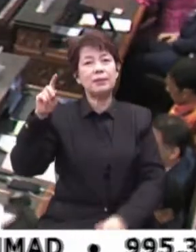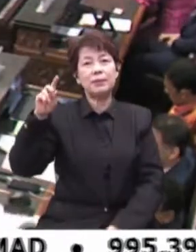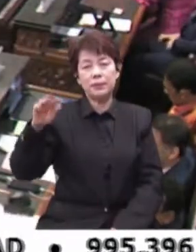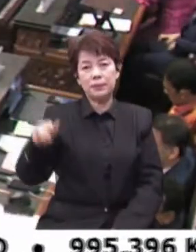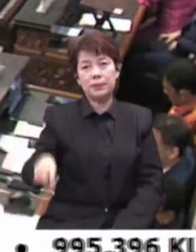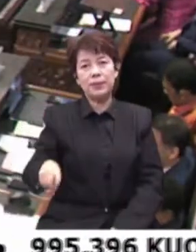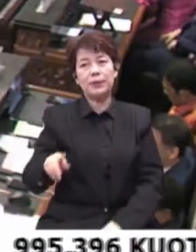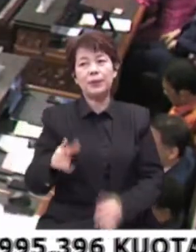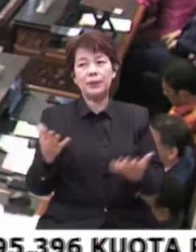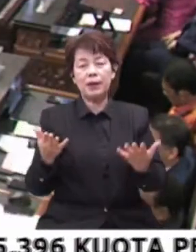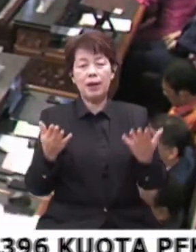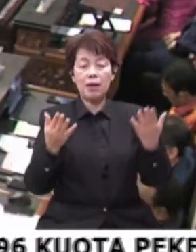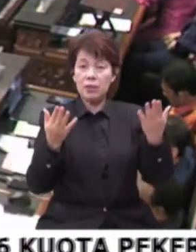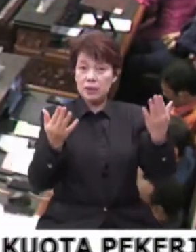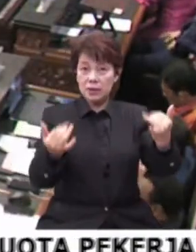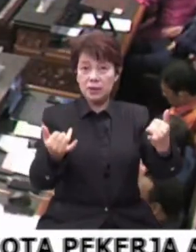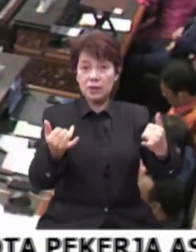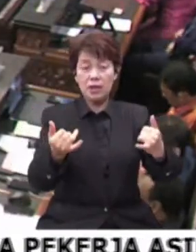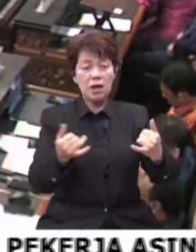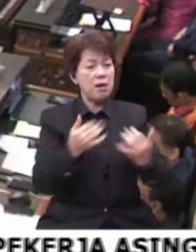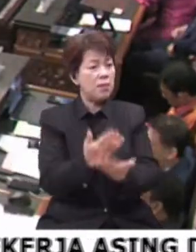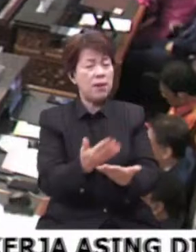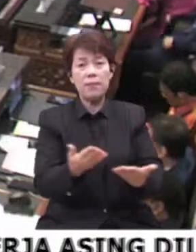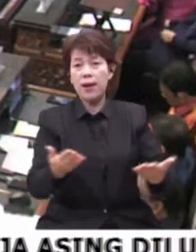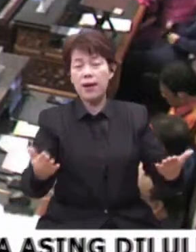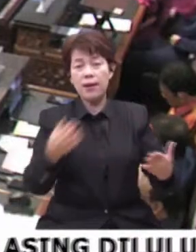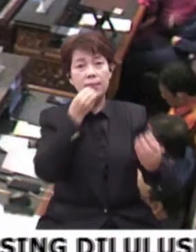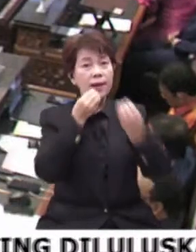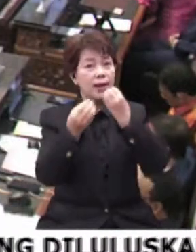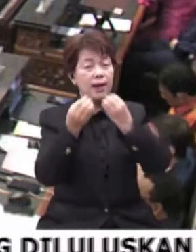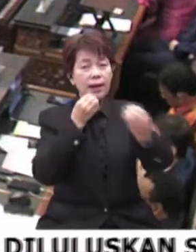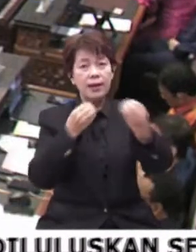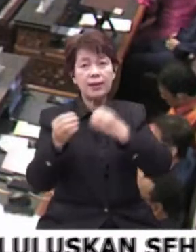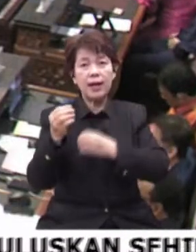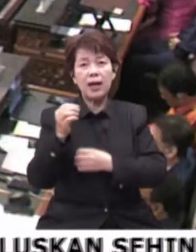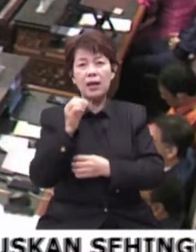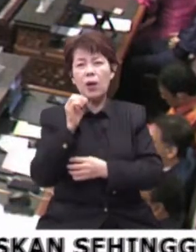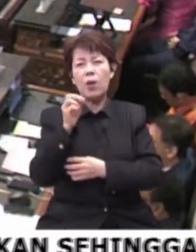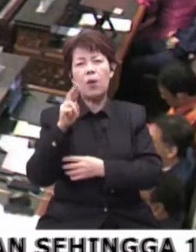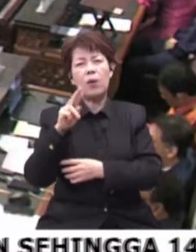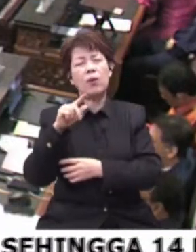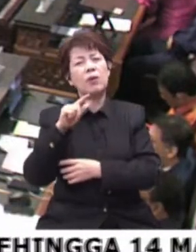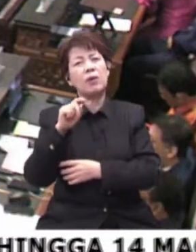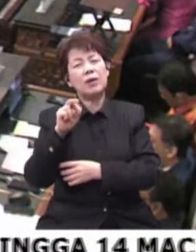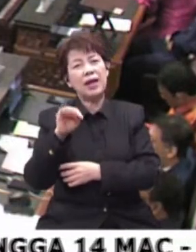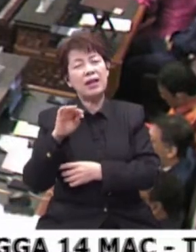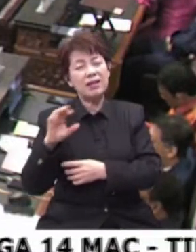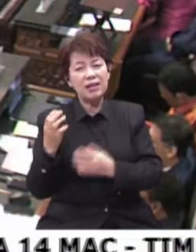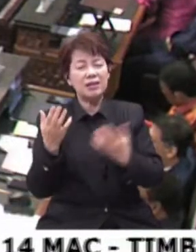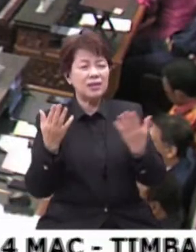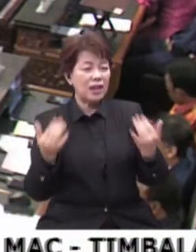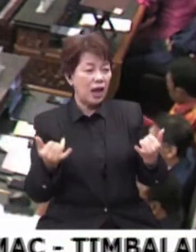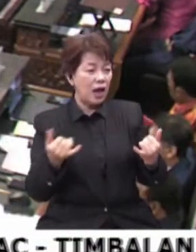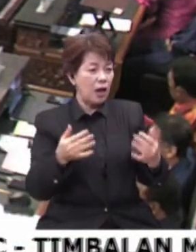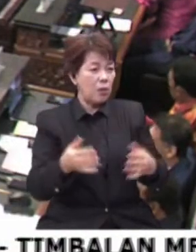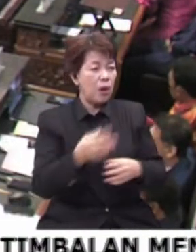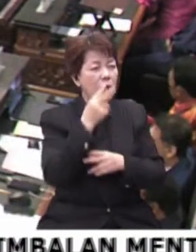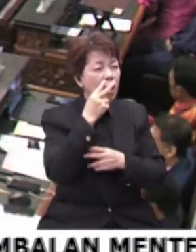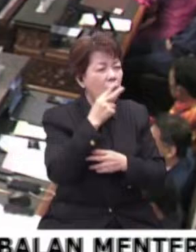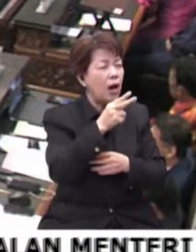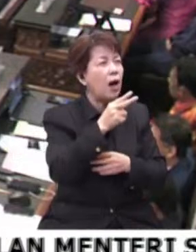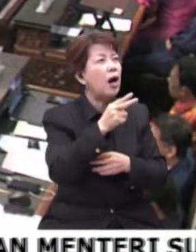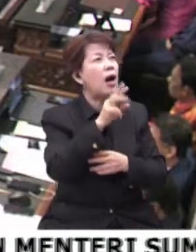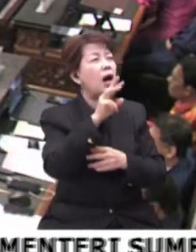bahwa masa kini bahan-bahan makanan yang organik ini banyak ditemukan di chef